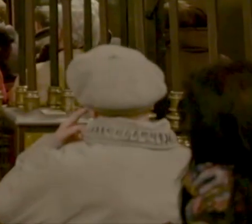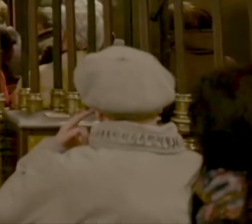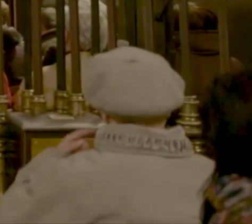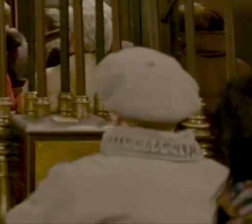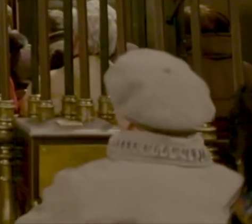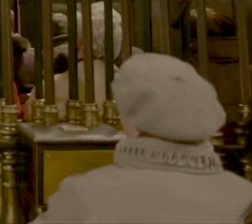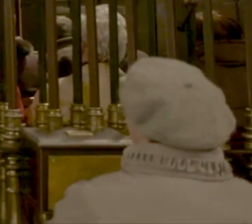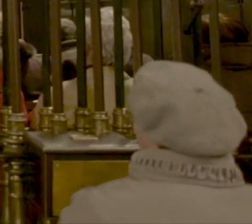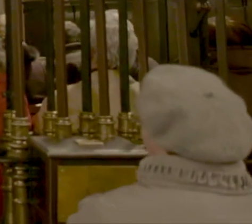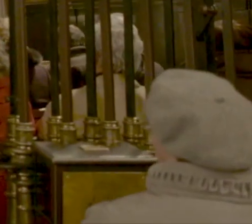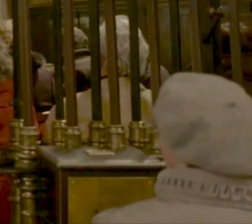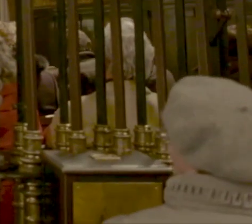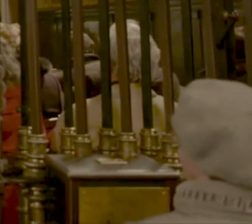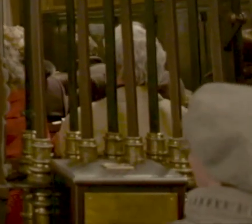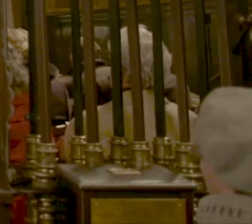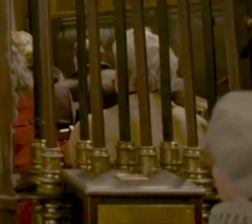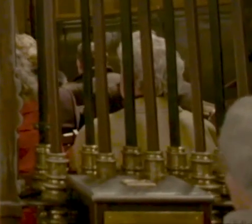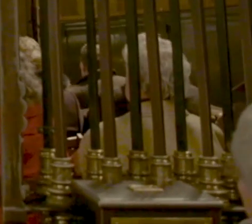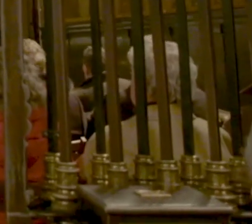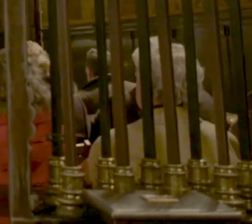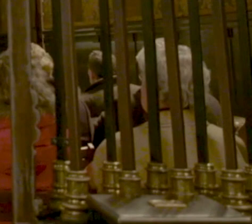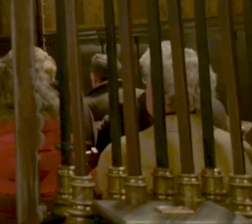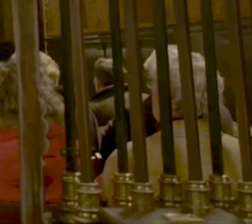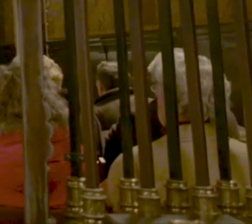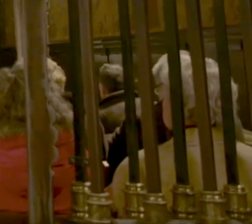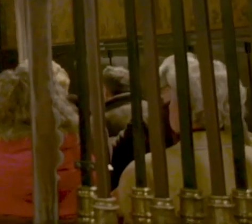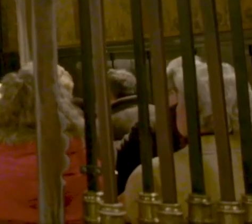KONIEC KONIEC